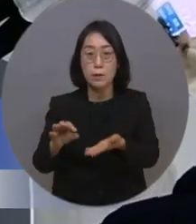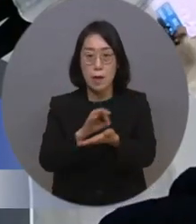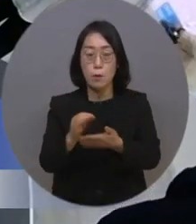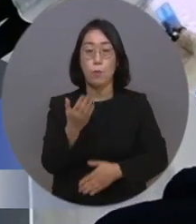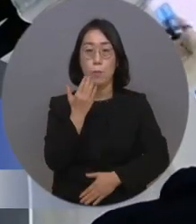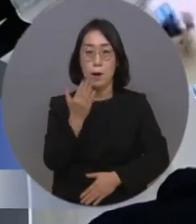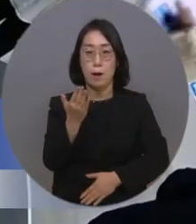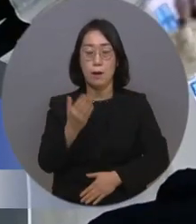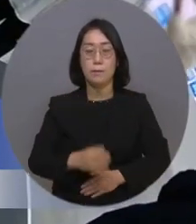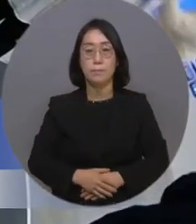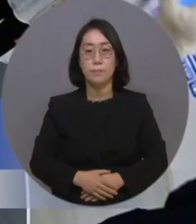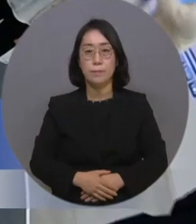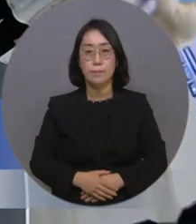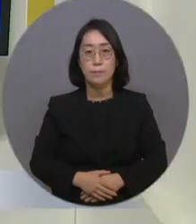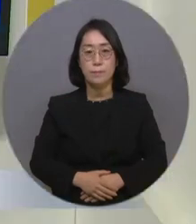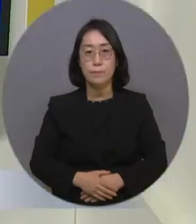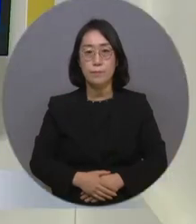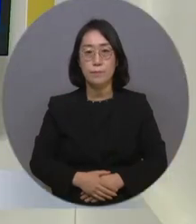말했습니다